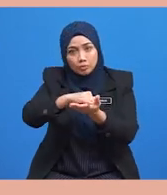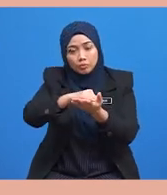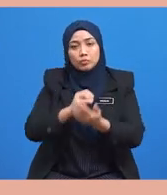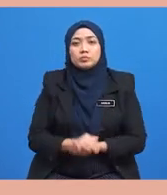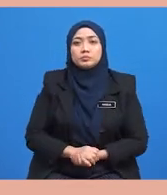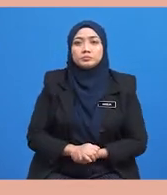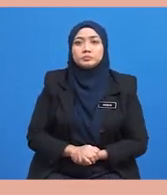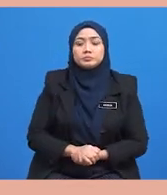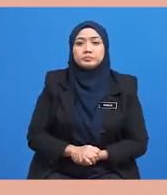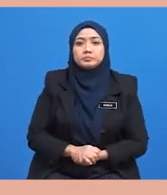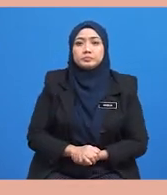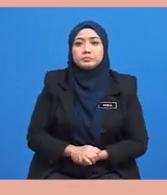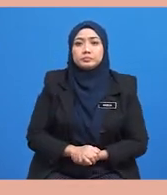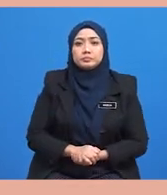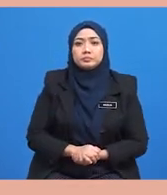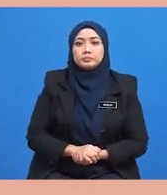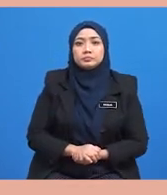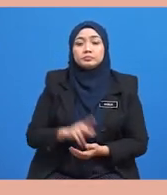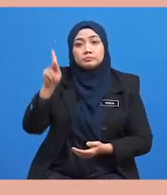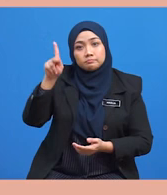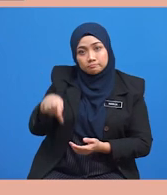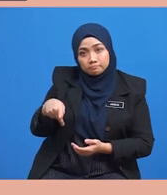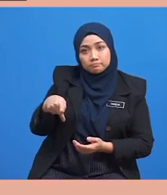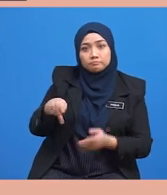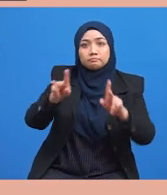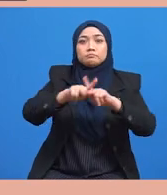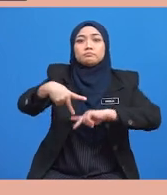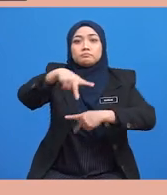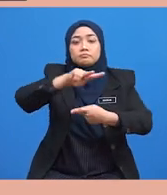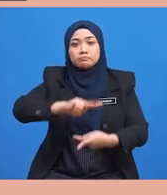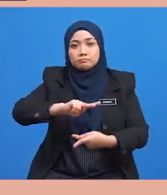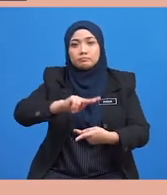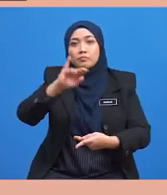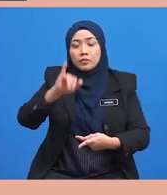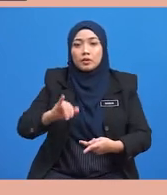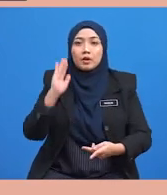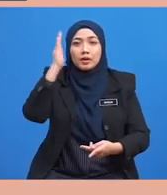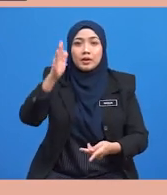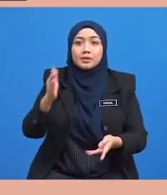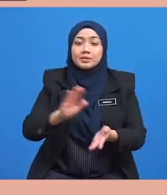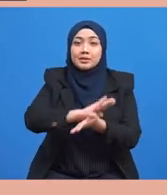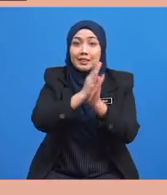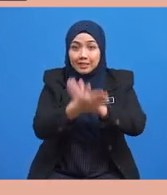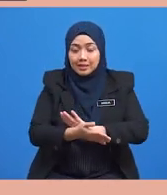tadi diperolehi, plot kotak yang terhasil adalah seperti yang dipaparkan.